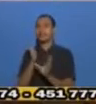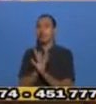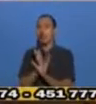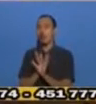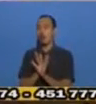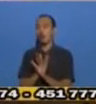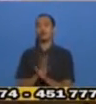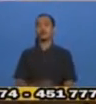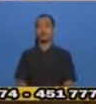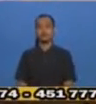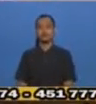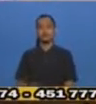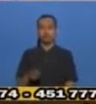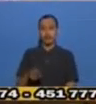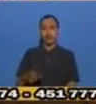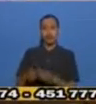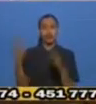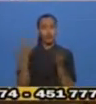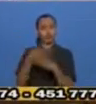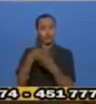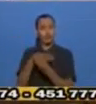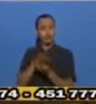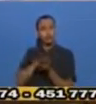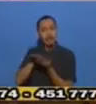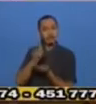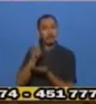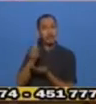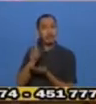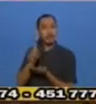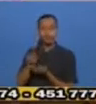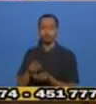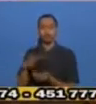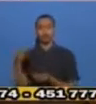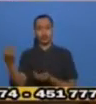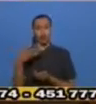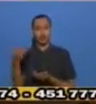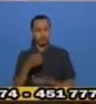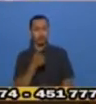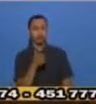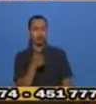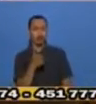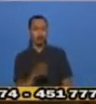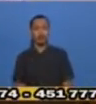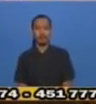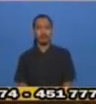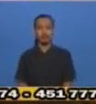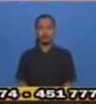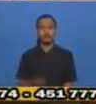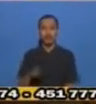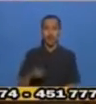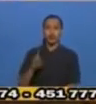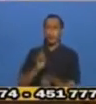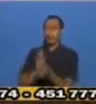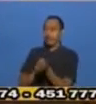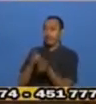ketika mereka melalui WA bisa, melalui WA misalnya menanyakan tentang kondisinya, ya nanti yang menjawab dokter sendiri, yang menjawab psikolog itu